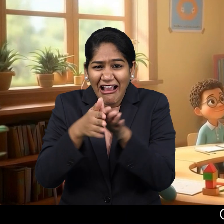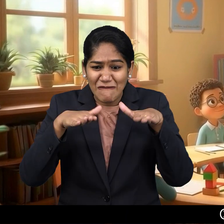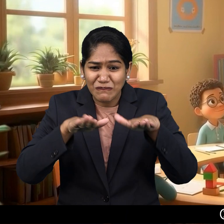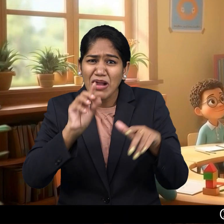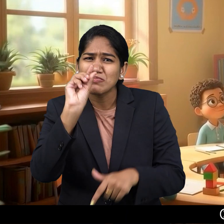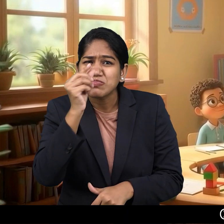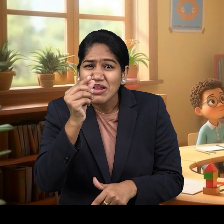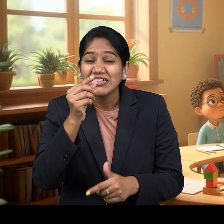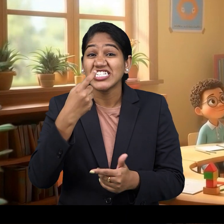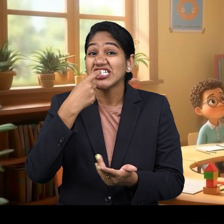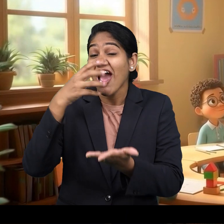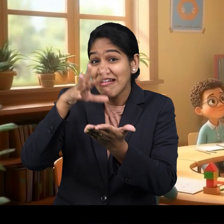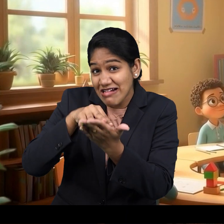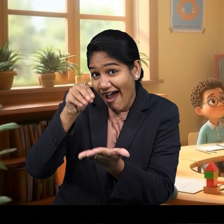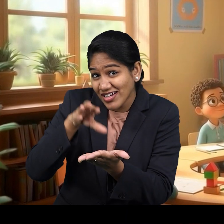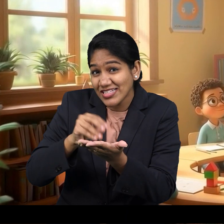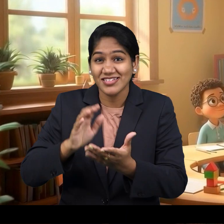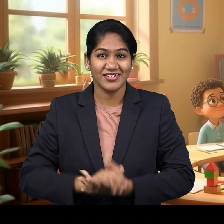கோதுமை, அரிசி